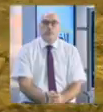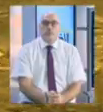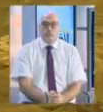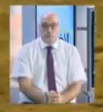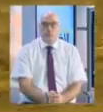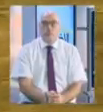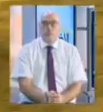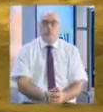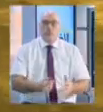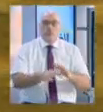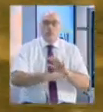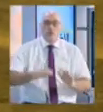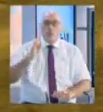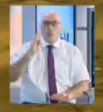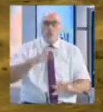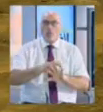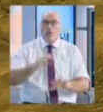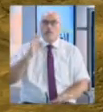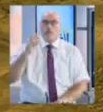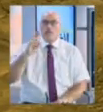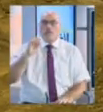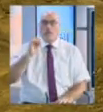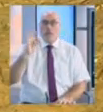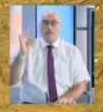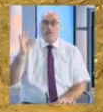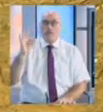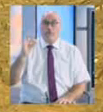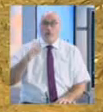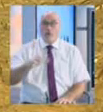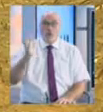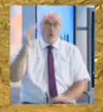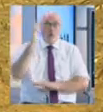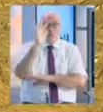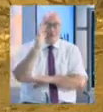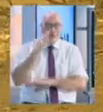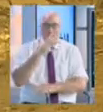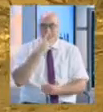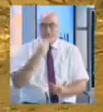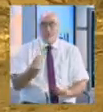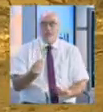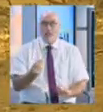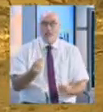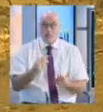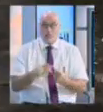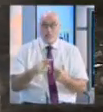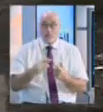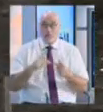منطقة البرابطية بولاية الطارف التي تشتهر بغطائها الغابي الكثيف عاشت أوقاتا